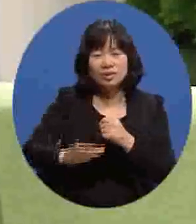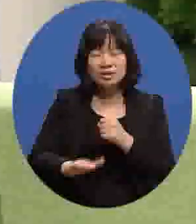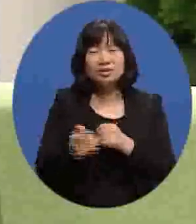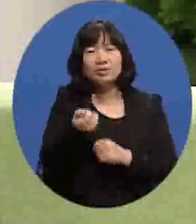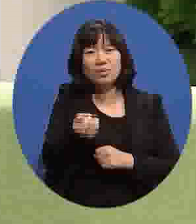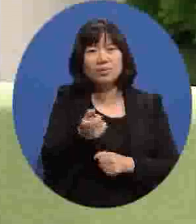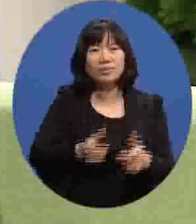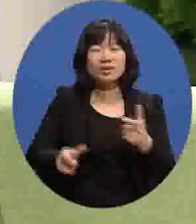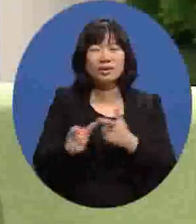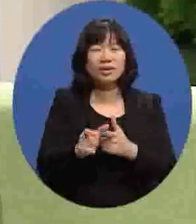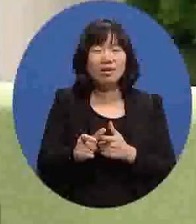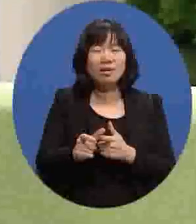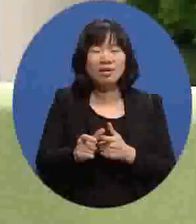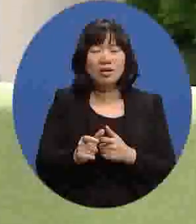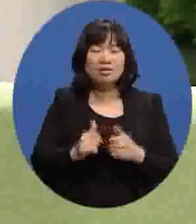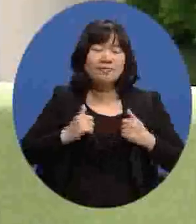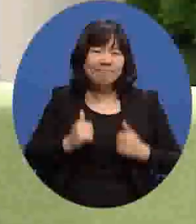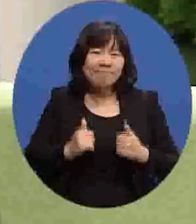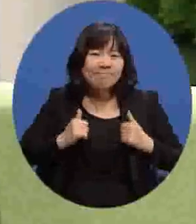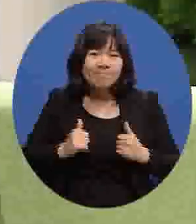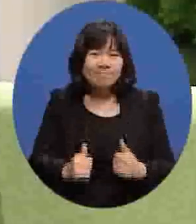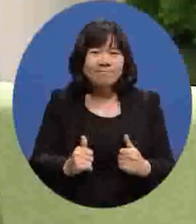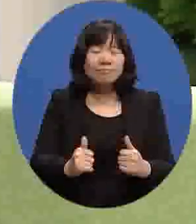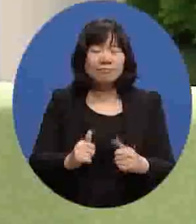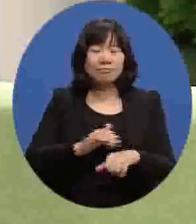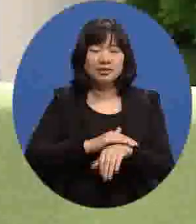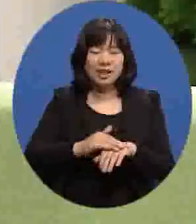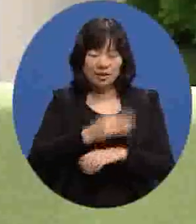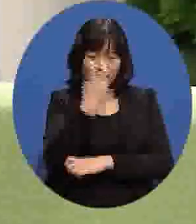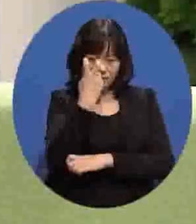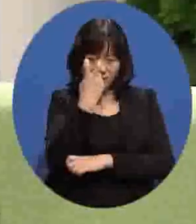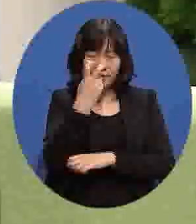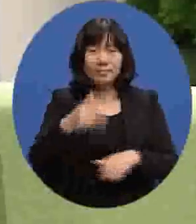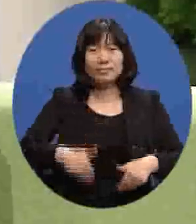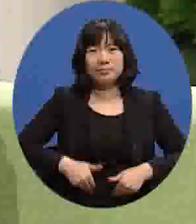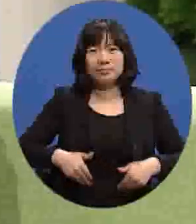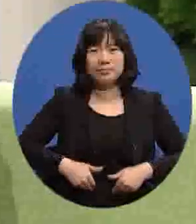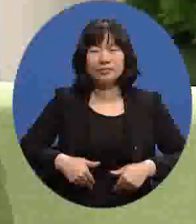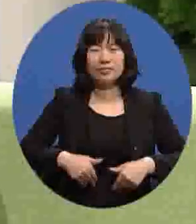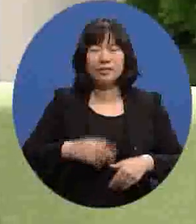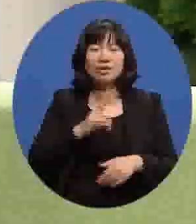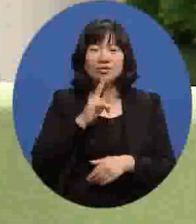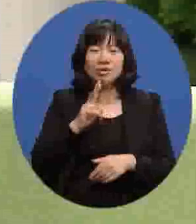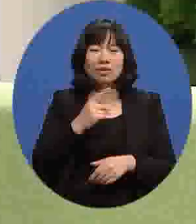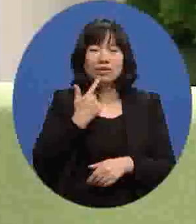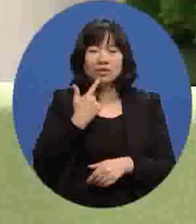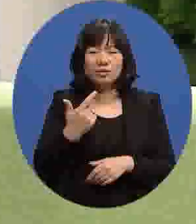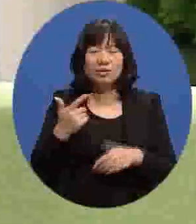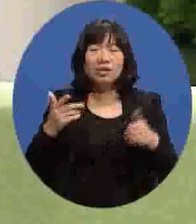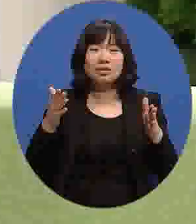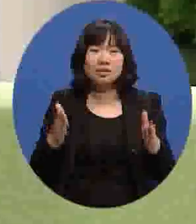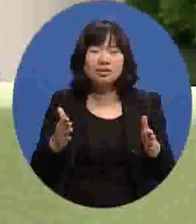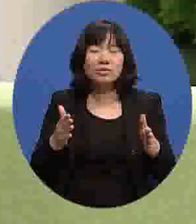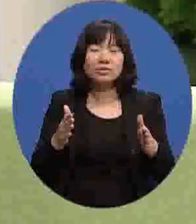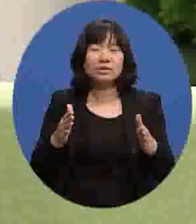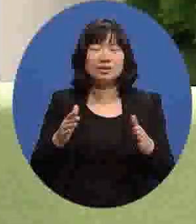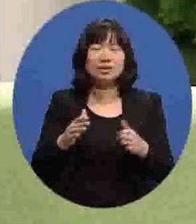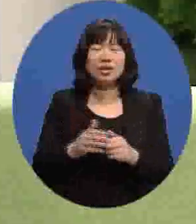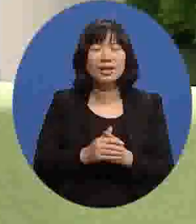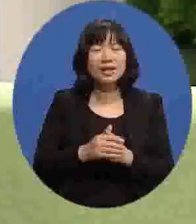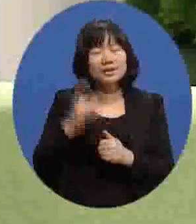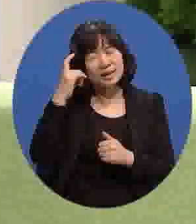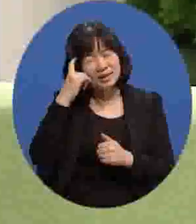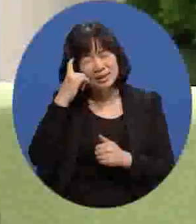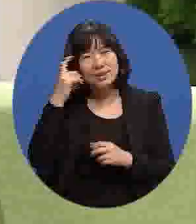조금 더 품을 팔아서 아이를 이제 단속하는 걸 해야 되는 거고 두 돌에서 여섯 돌 사이에는 우리가 흔히